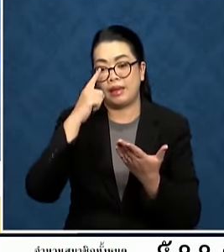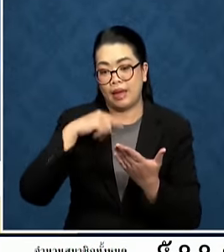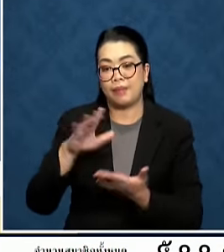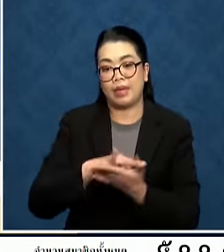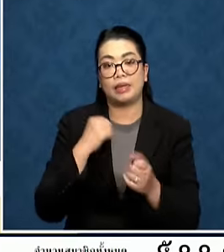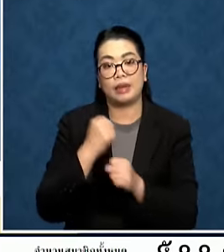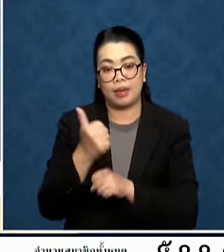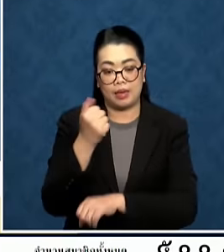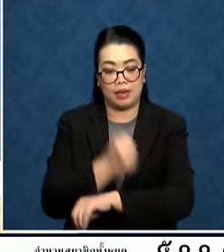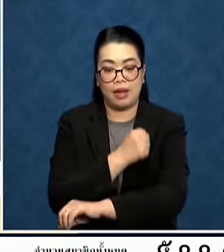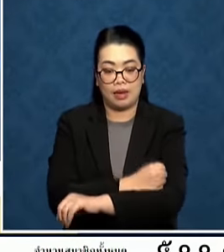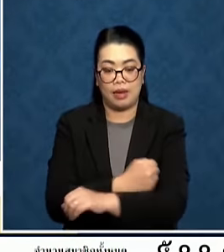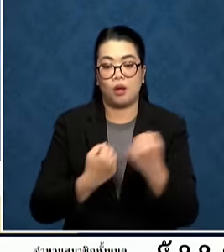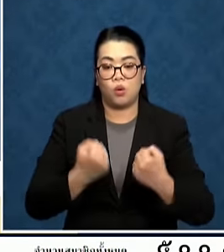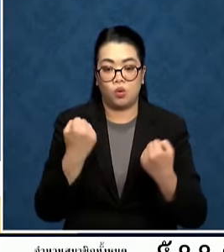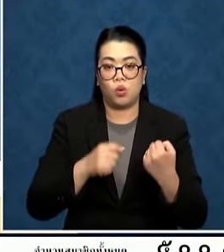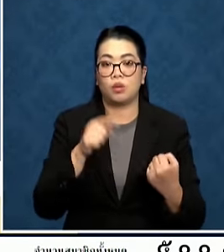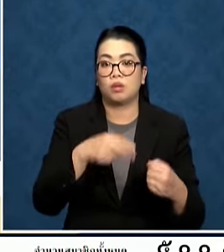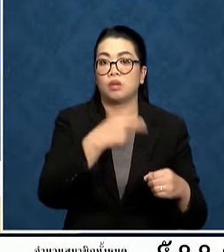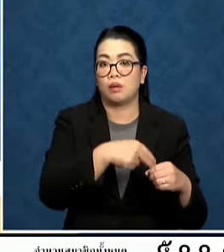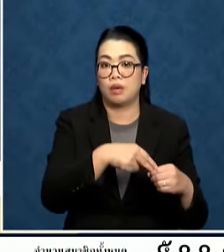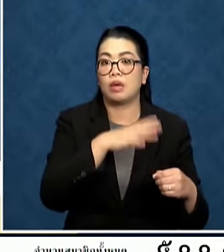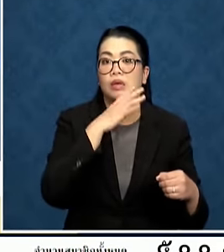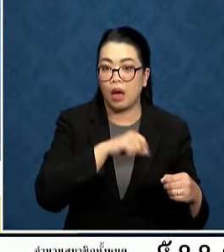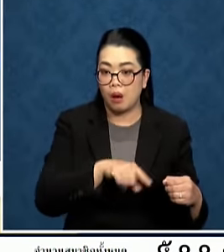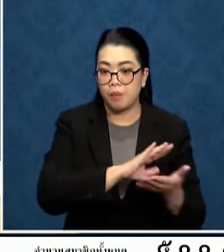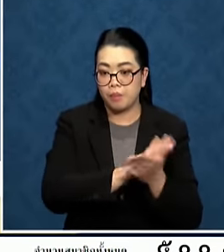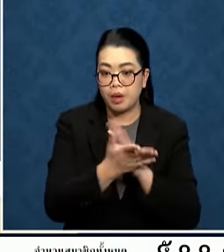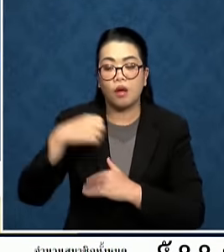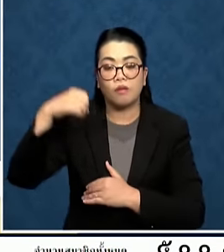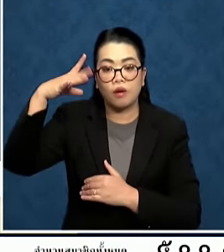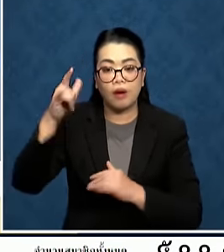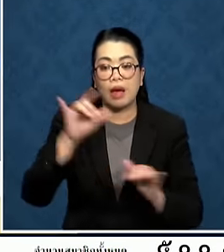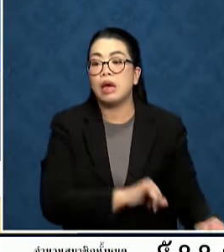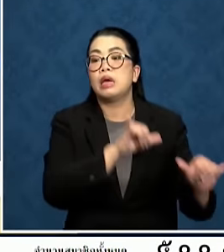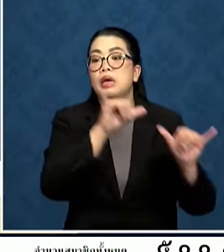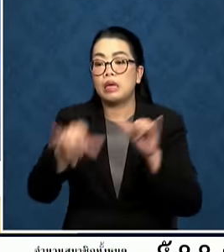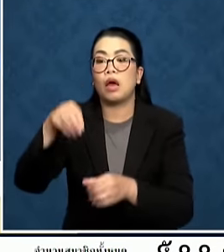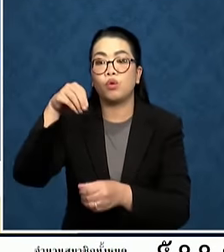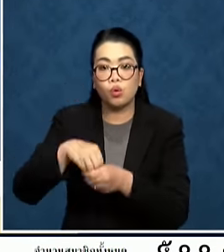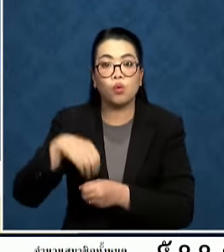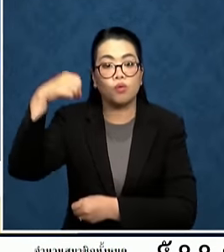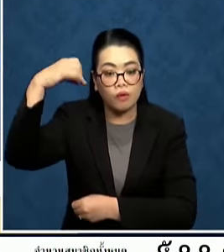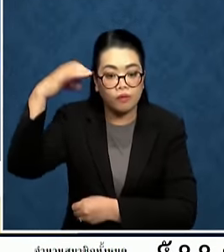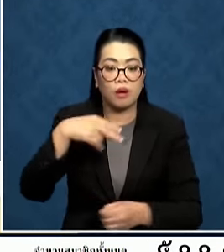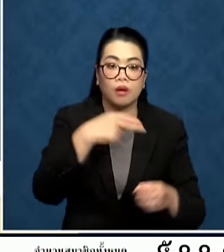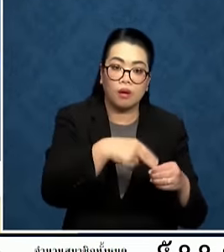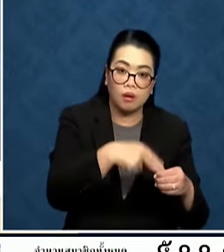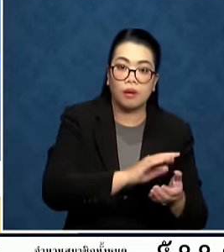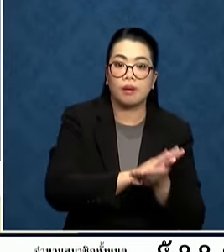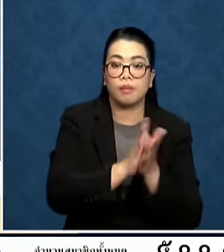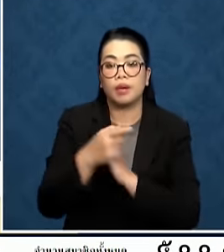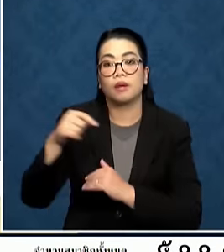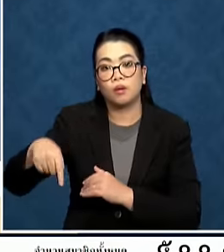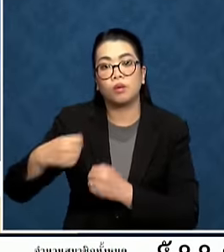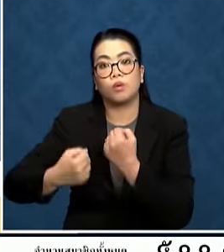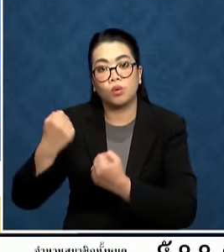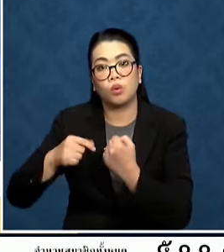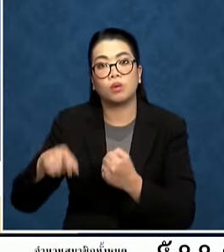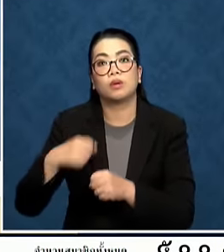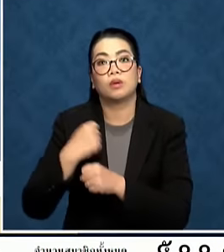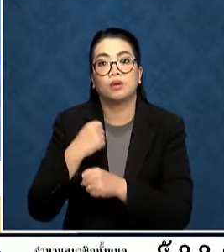นะครับว่าแรงงานในอุตสาหกรรมยานยนต์สันดาบเดิมไม่ใช่พอมีอีวีปุ๊บเดินย้ายโรงงานได้นะครับช่างที่เคยซ่อมรถยนต์ใช้น้ำมันได้ไม่ใช่อยู่ดีๆไป